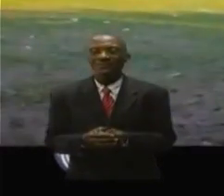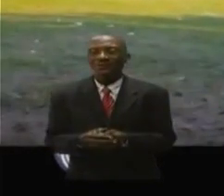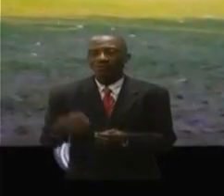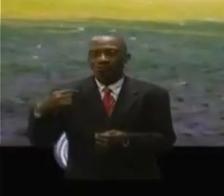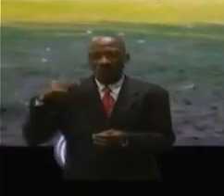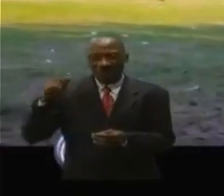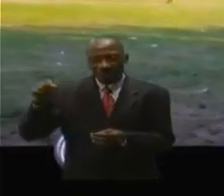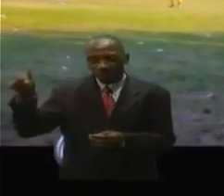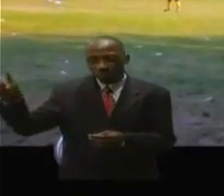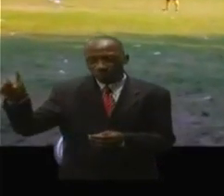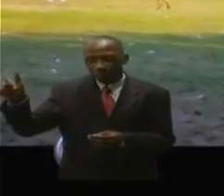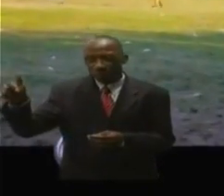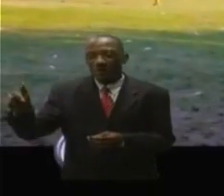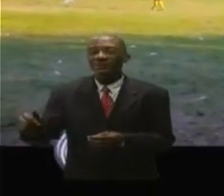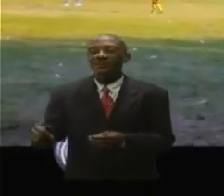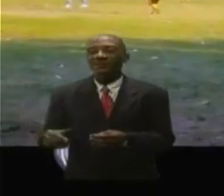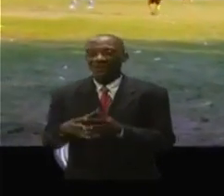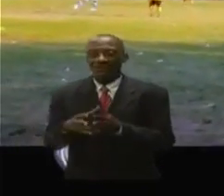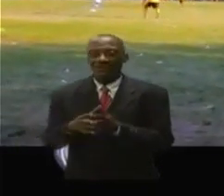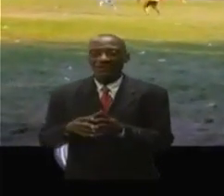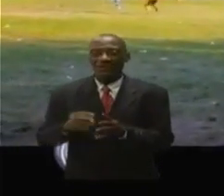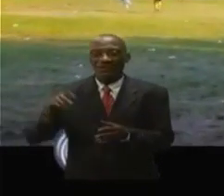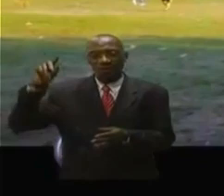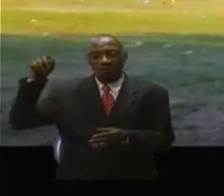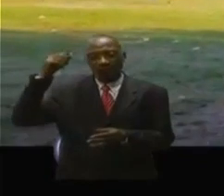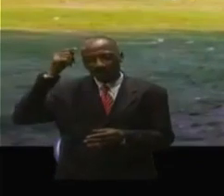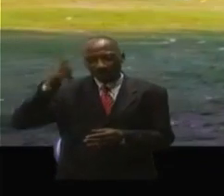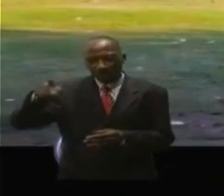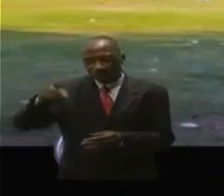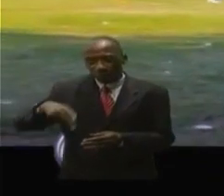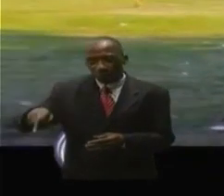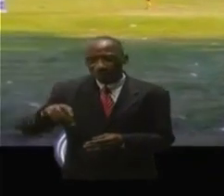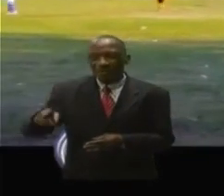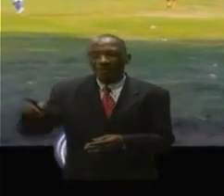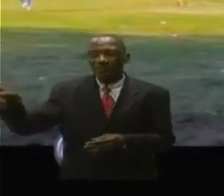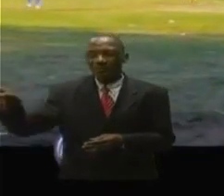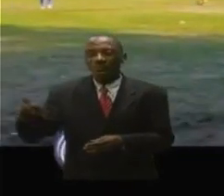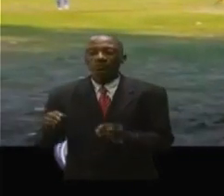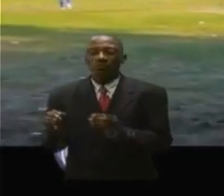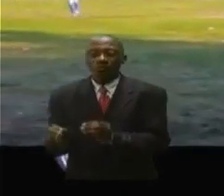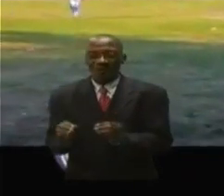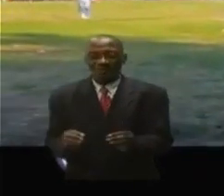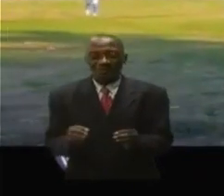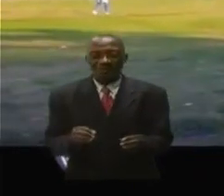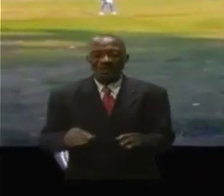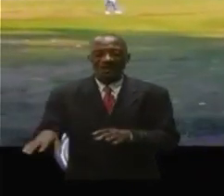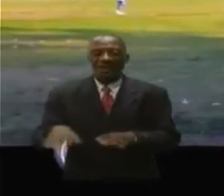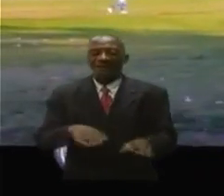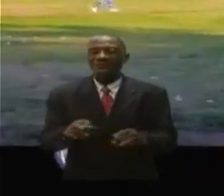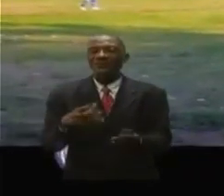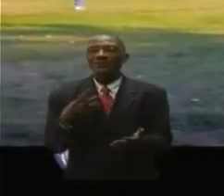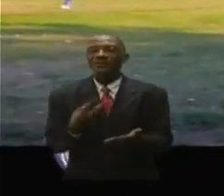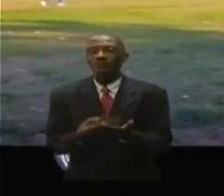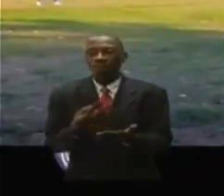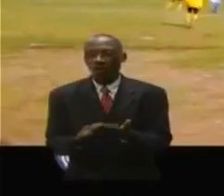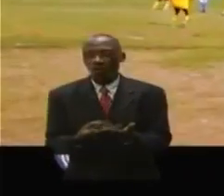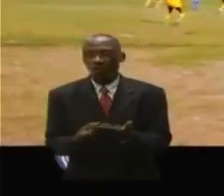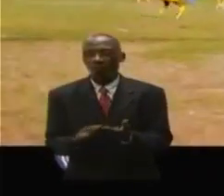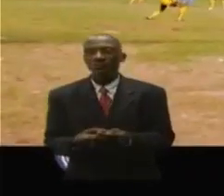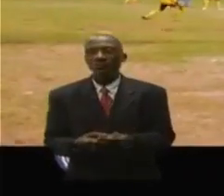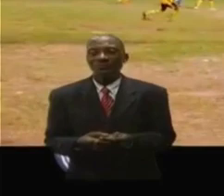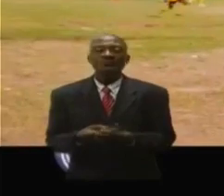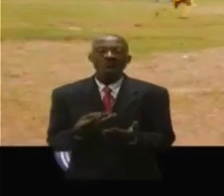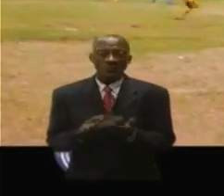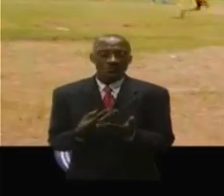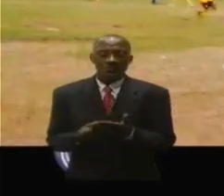l'association sportive Étoile du Congo. Après les 90 minutes de jeu, la formation sportive Étoile du Congo rapporte la coupe de l'indépendance à